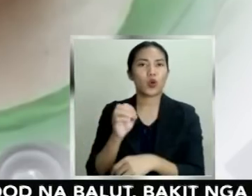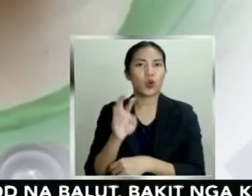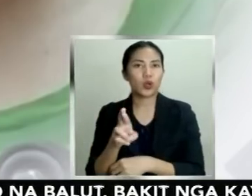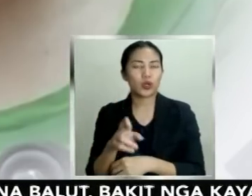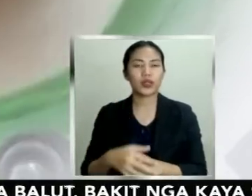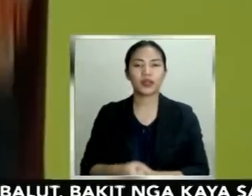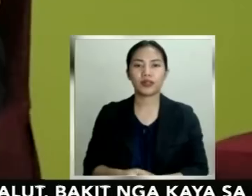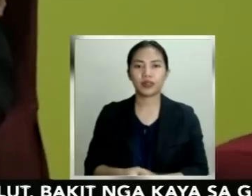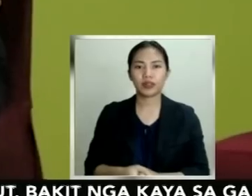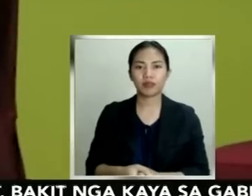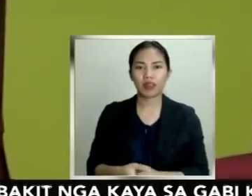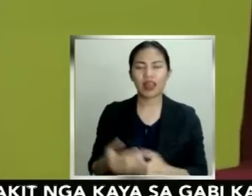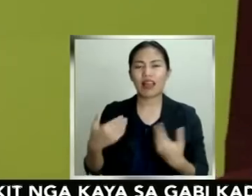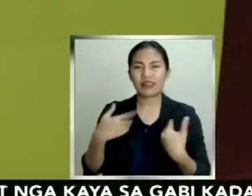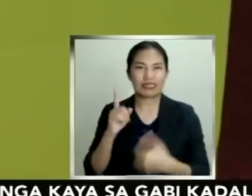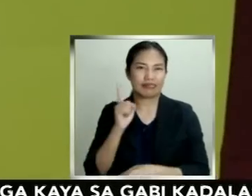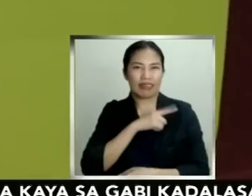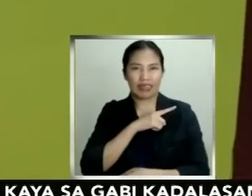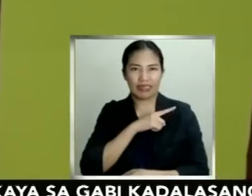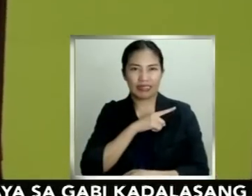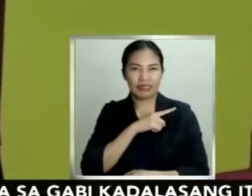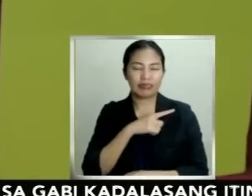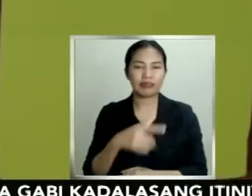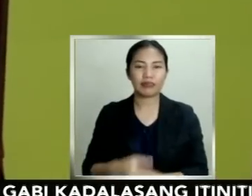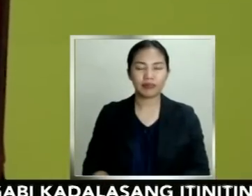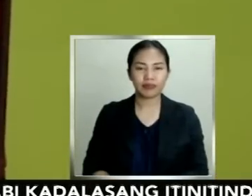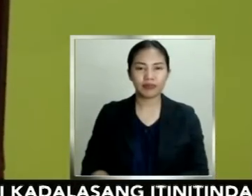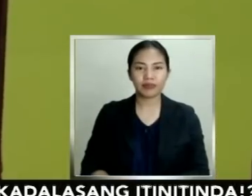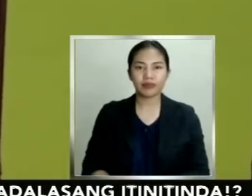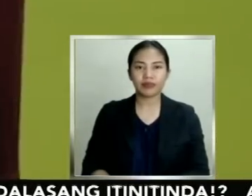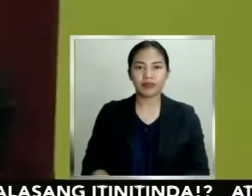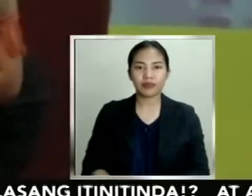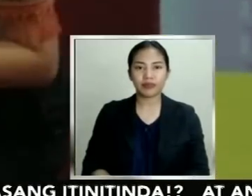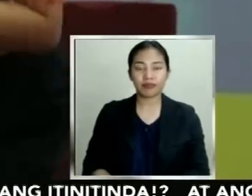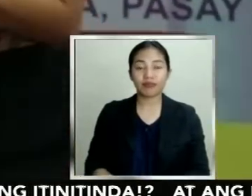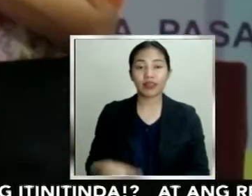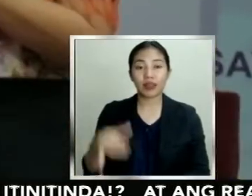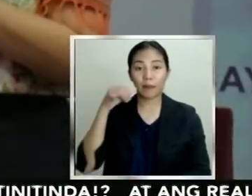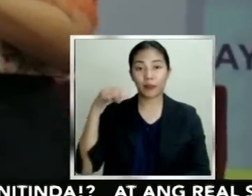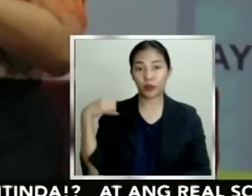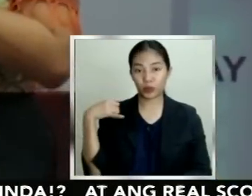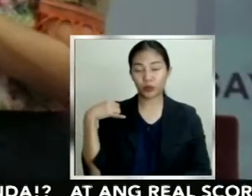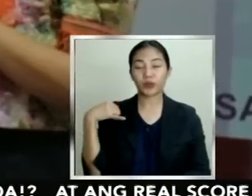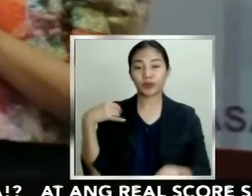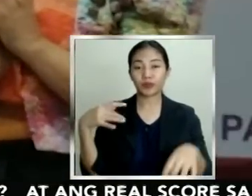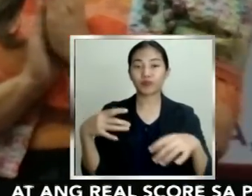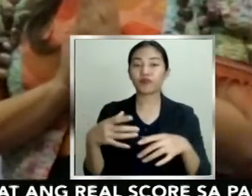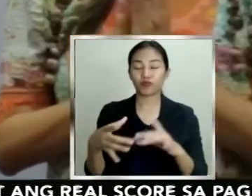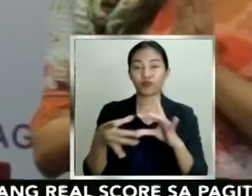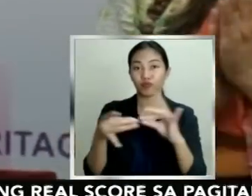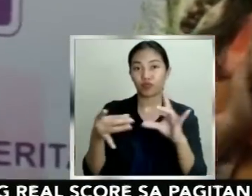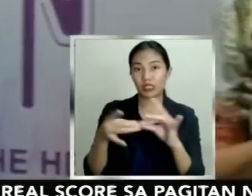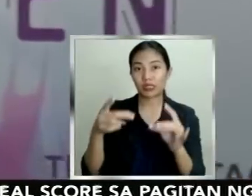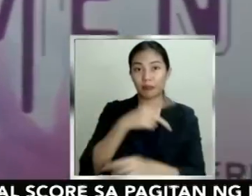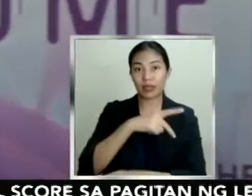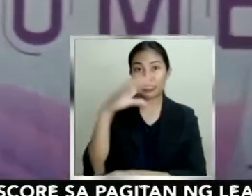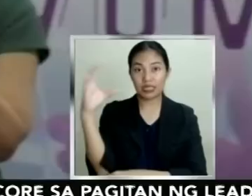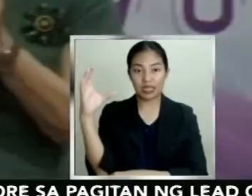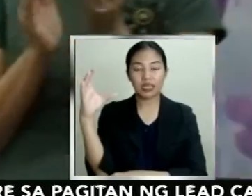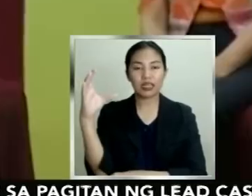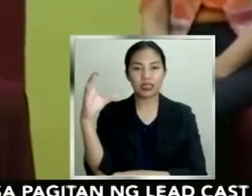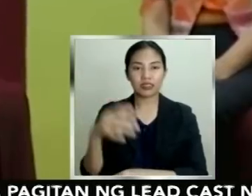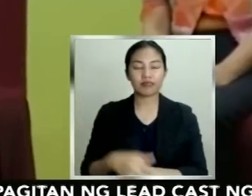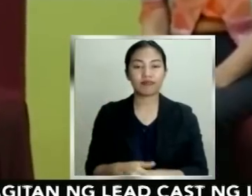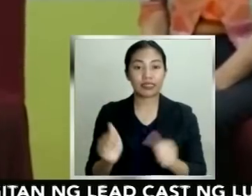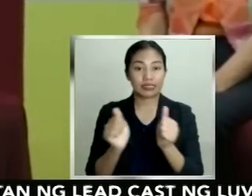isang kasinungalingan. Ikinuwento rin niya ni Duterte kahapon sa isang pagtitipon sa Pasay kung saan nagkasama sila ni Senadora